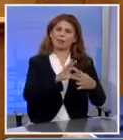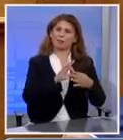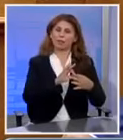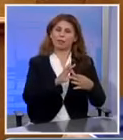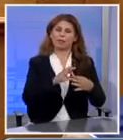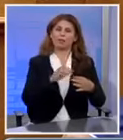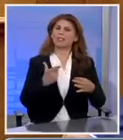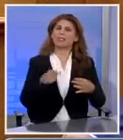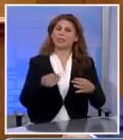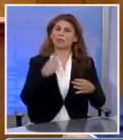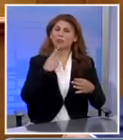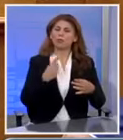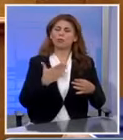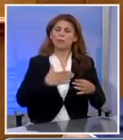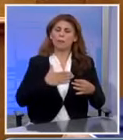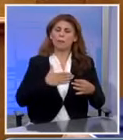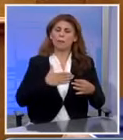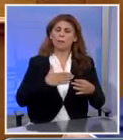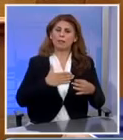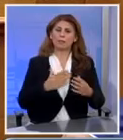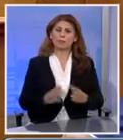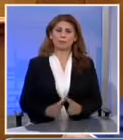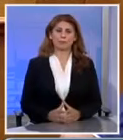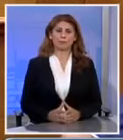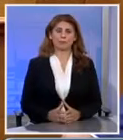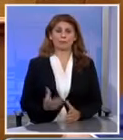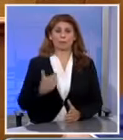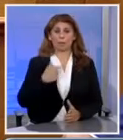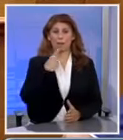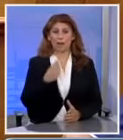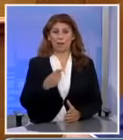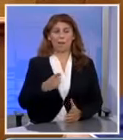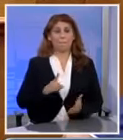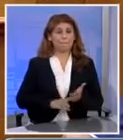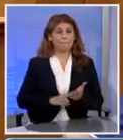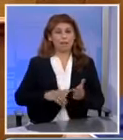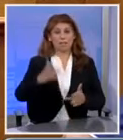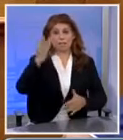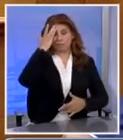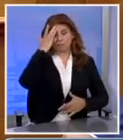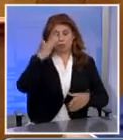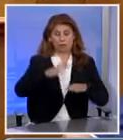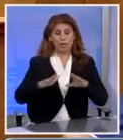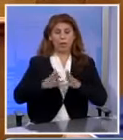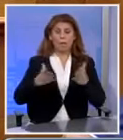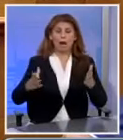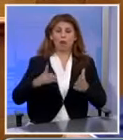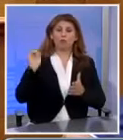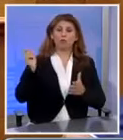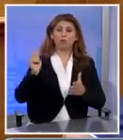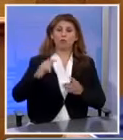Τι είναι λοιπόν αυτό που λέμε εμείς? Λέμε ότι πρέπει να συνειδητοποιήσουμε ότι κλείνει ένας μεγάλος πολιτικός